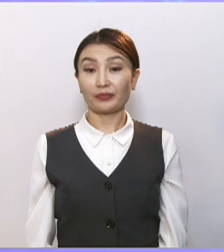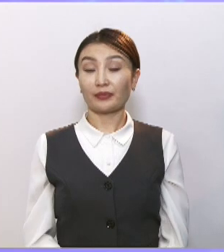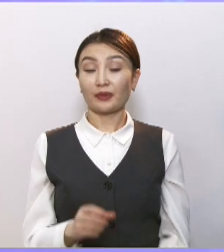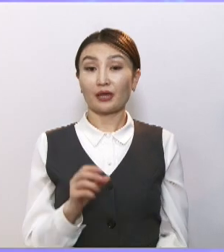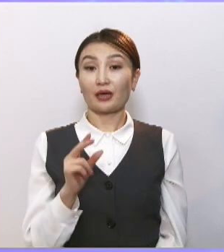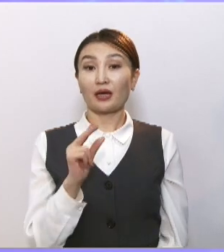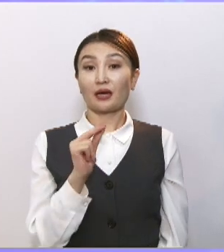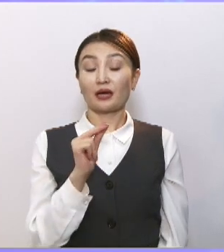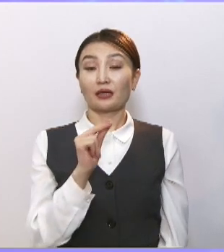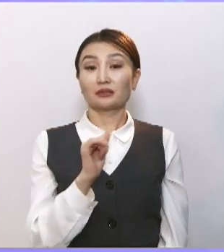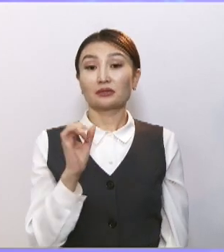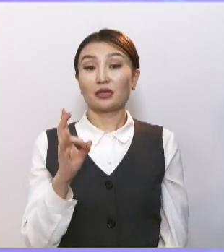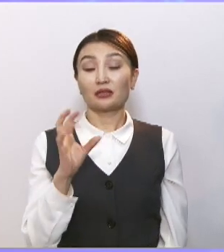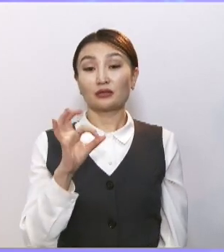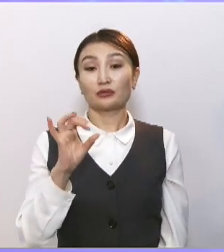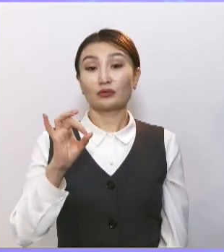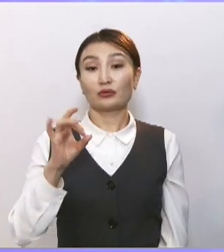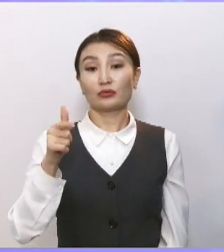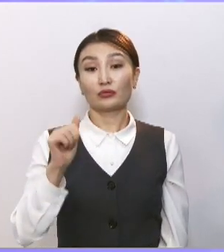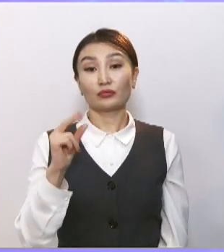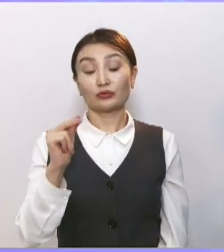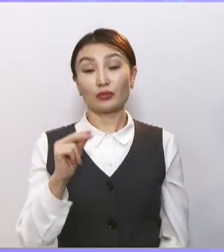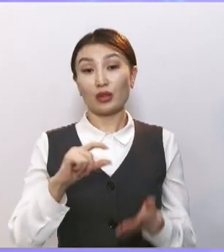Чаң соргуч менен бөлмөнү тазалайсыңбы?